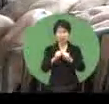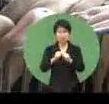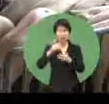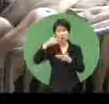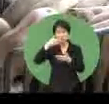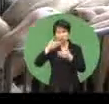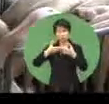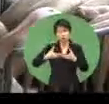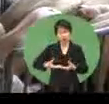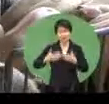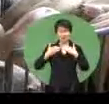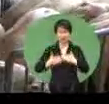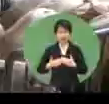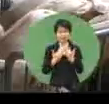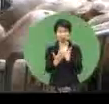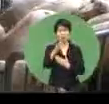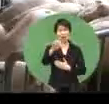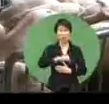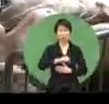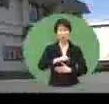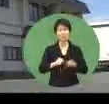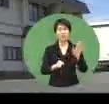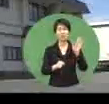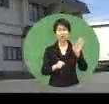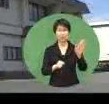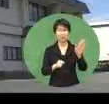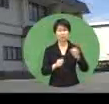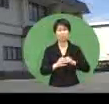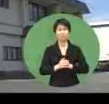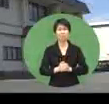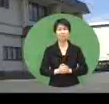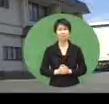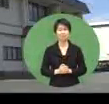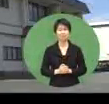全安心が確保されています。